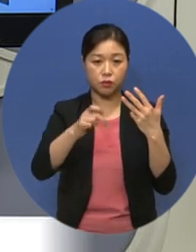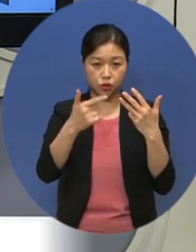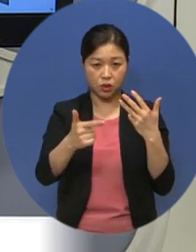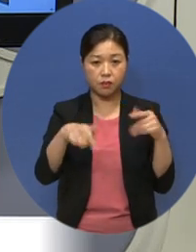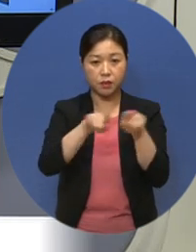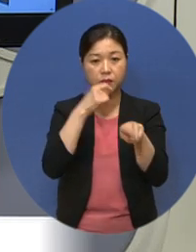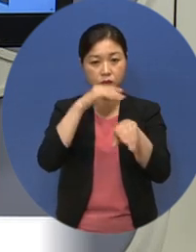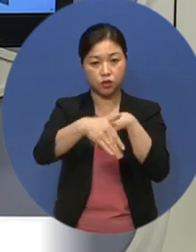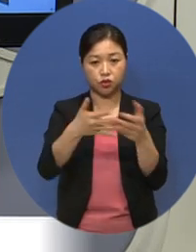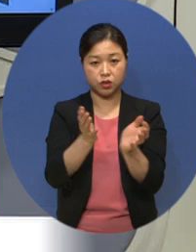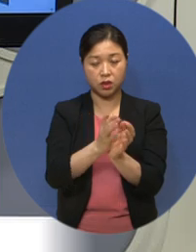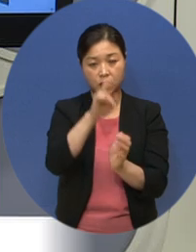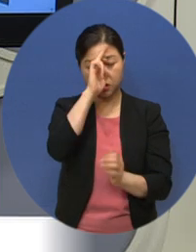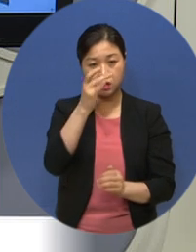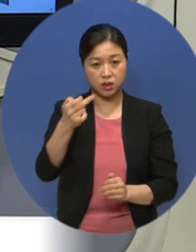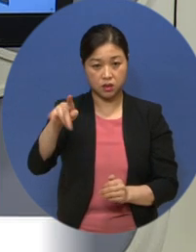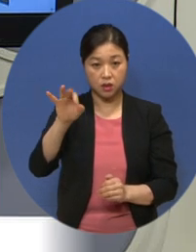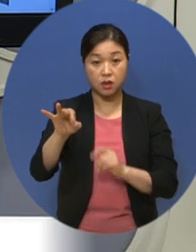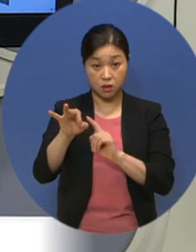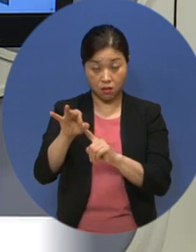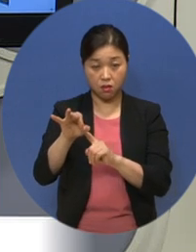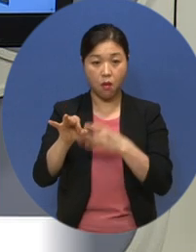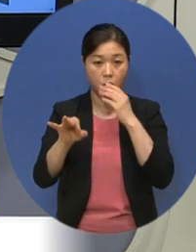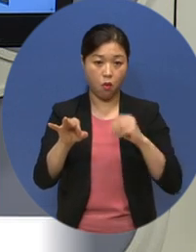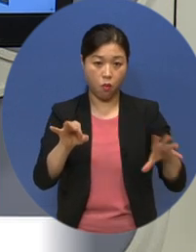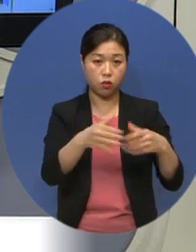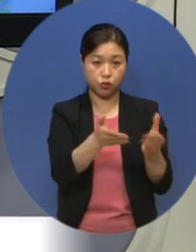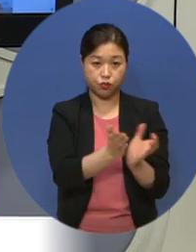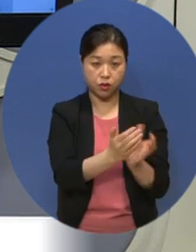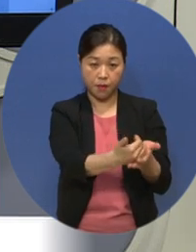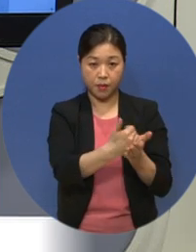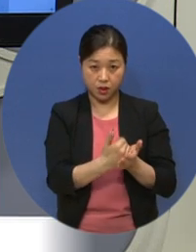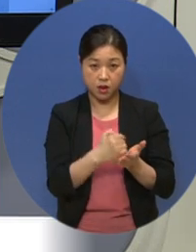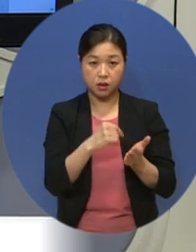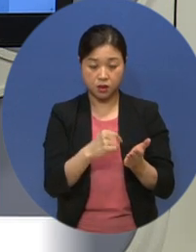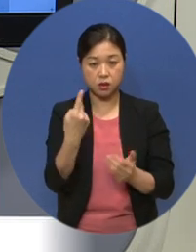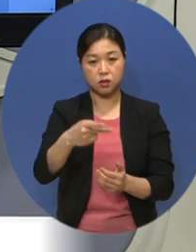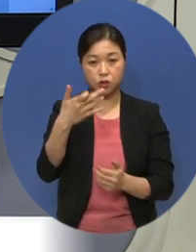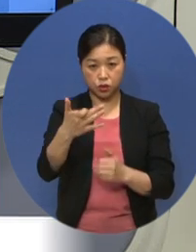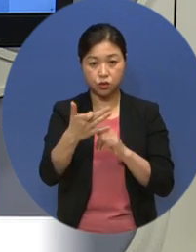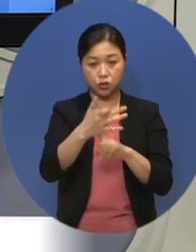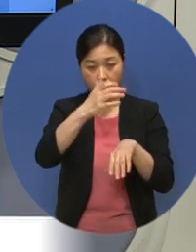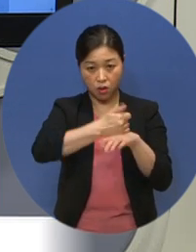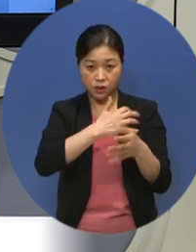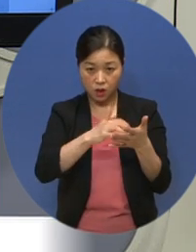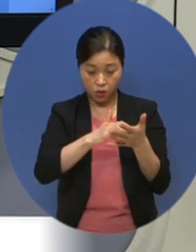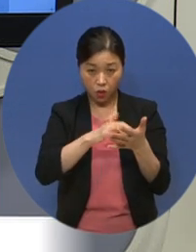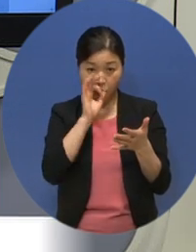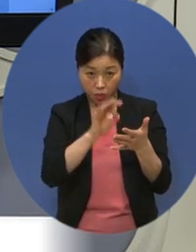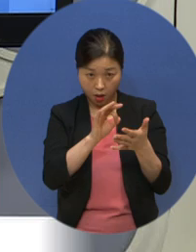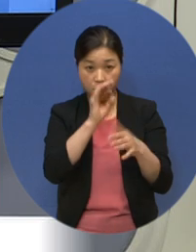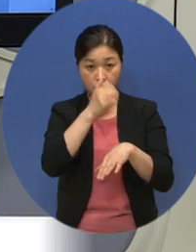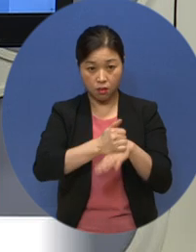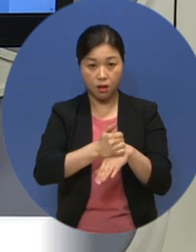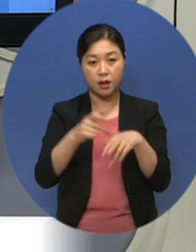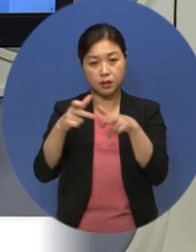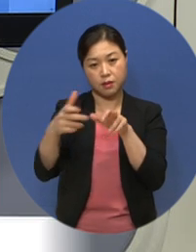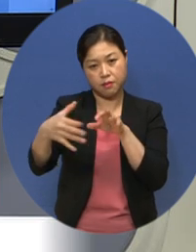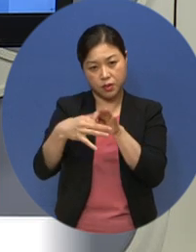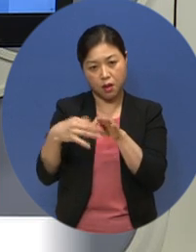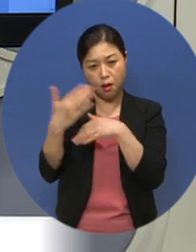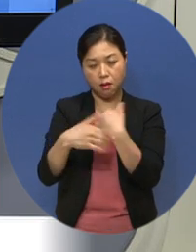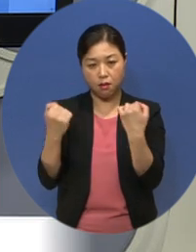의원은 보건복지부에서 제출받은 2019년 결산 자료를 분석한 결과 장애 친화 건강